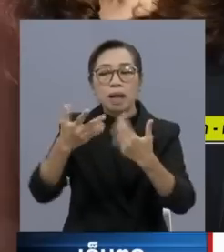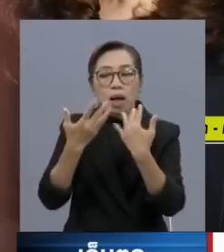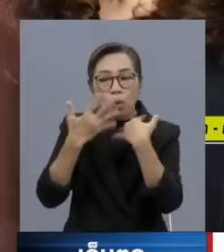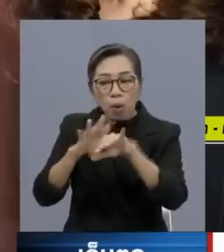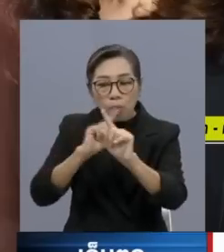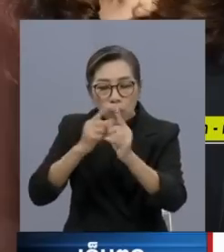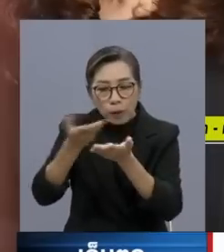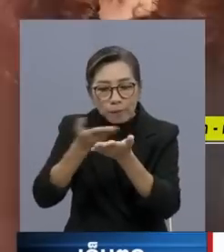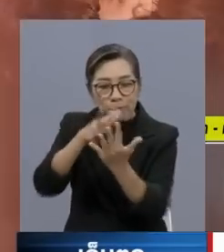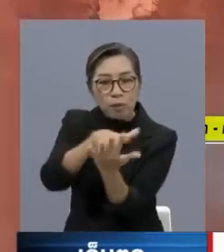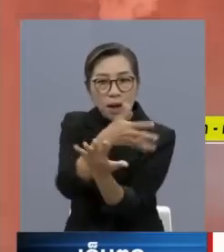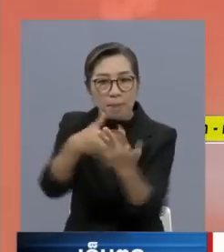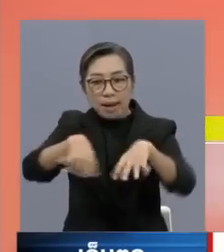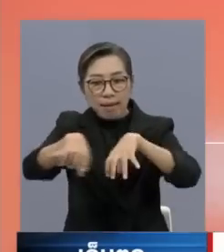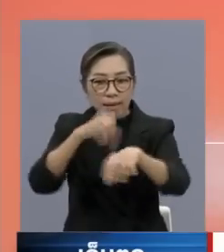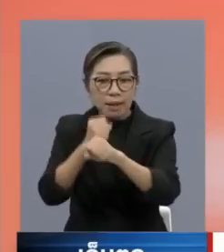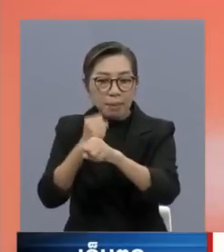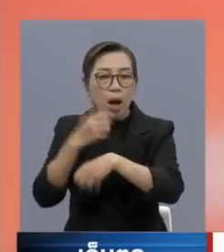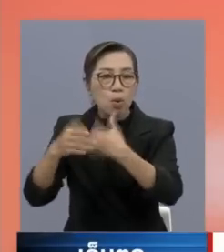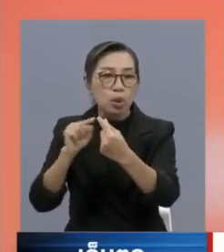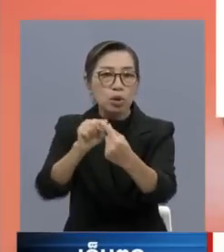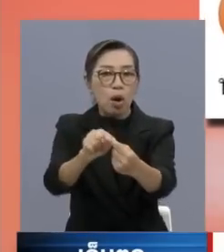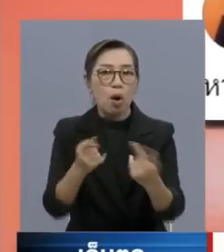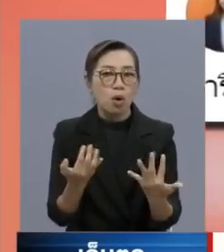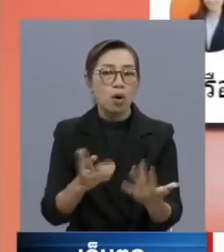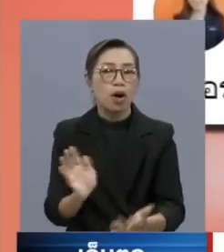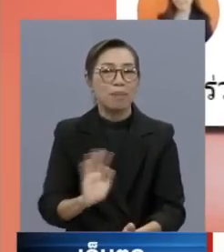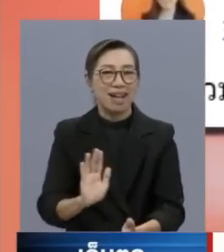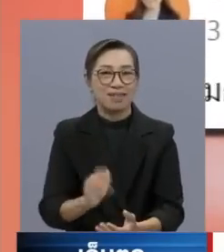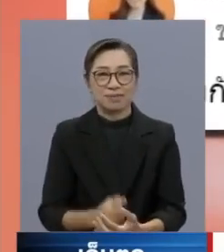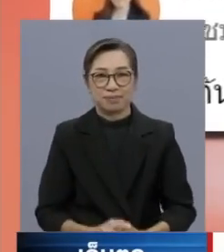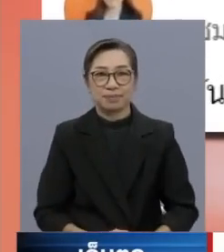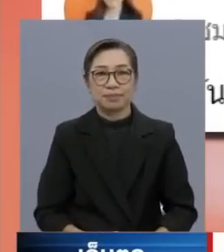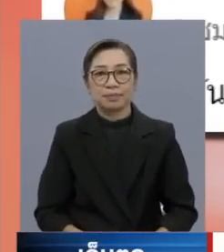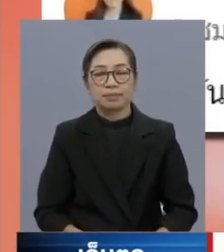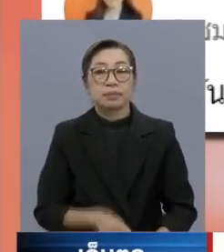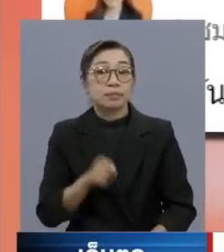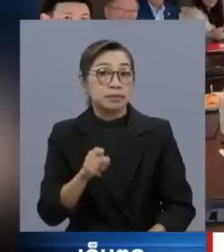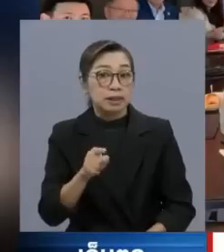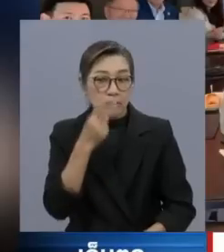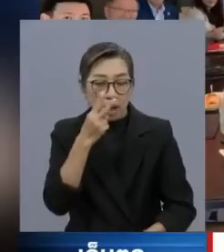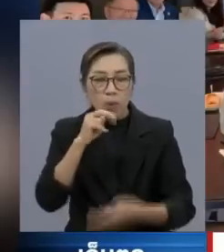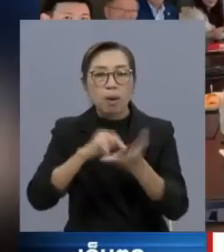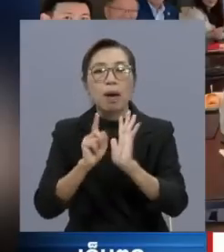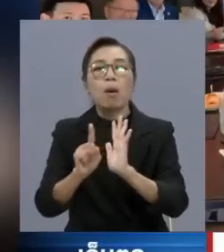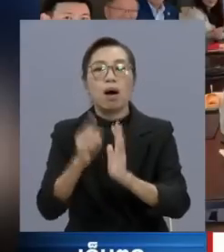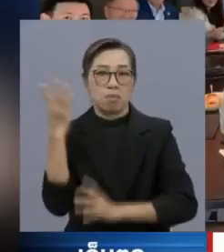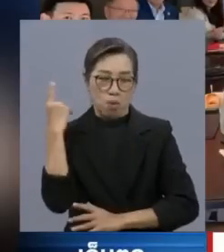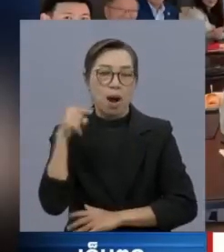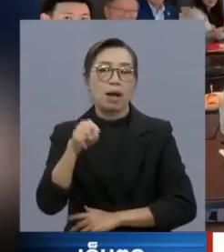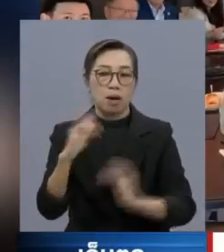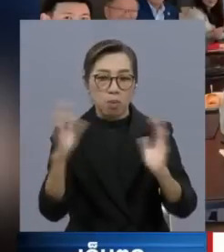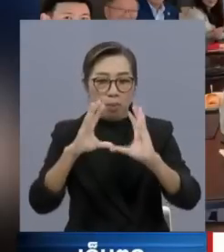างแผนงานบริหารทำงานต่อไม่รอแล้วนะนะครับนี่ก็เป็นสัญญาณหนึ่งนะครับที่ออกมาเมื่อวานนี้เขาคุยกัน